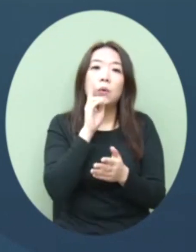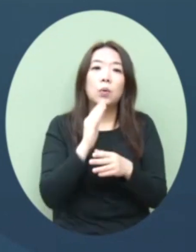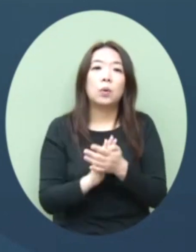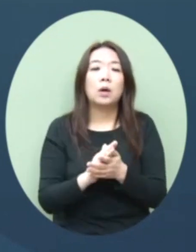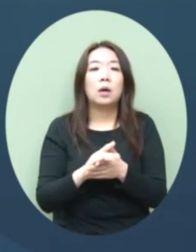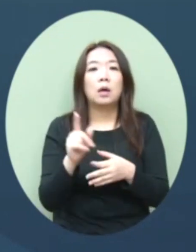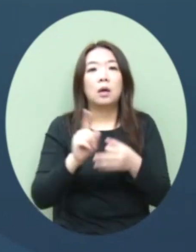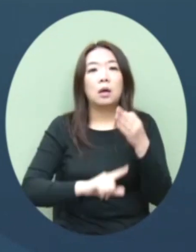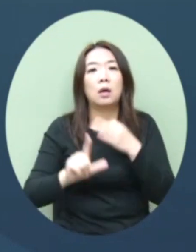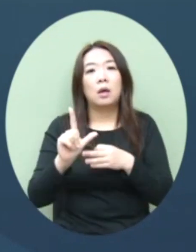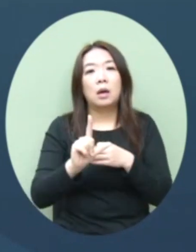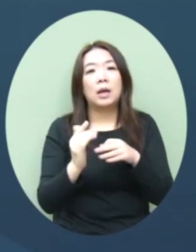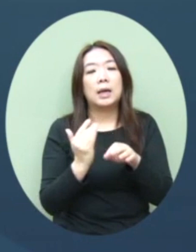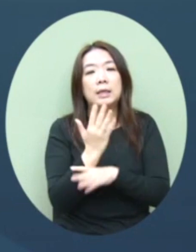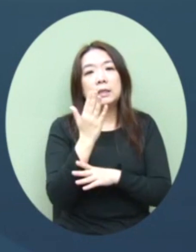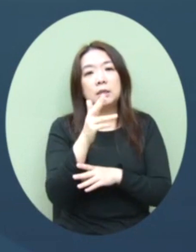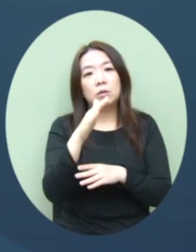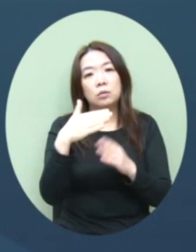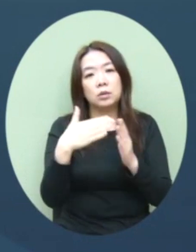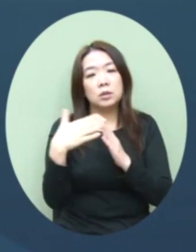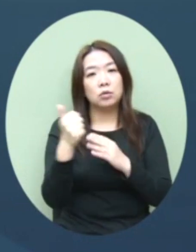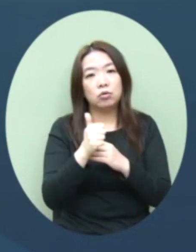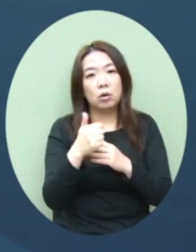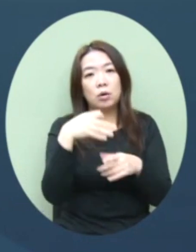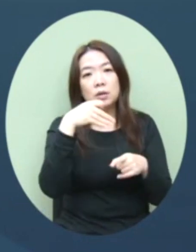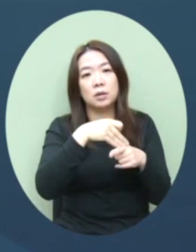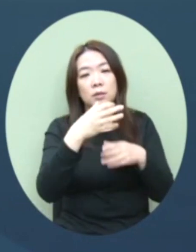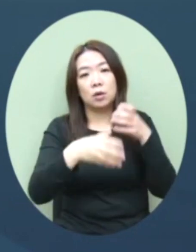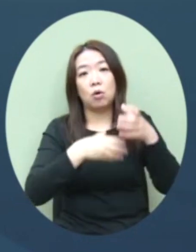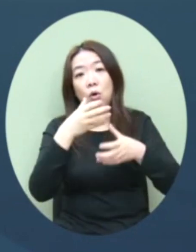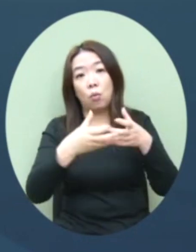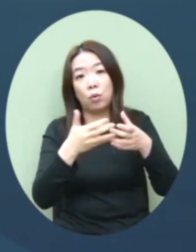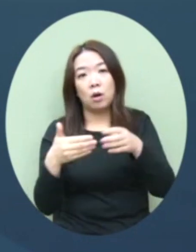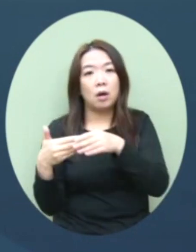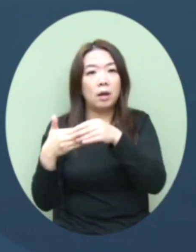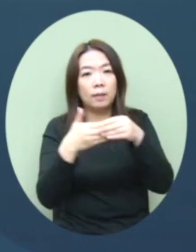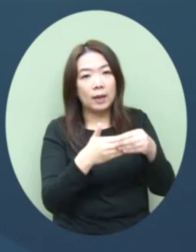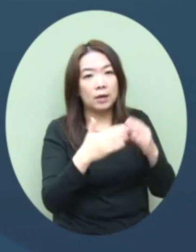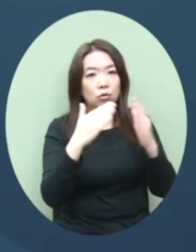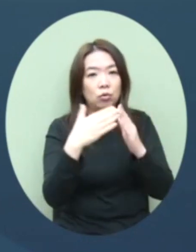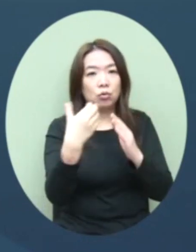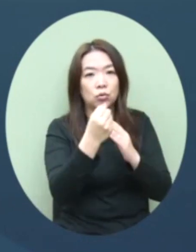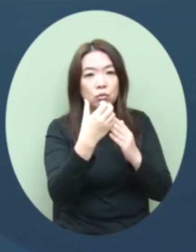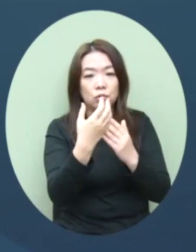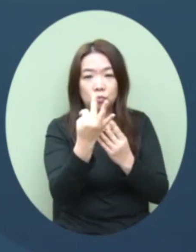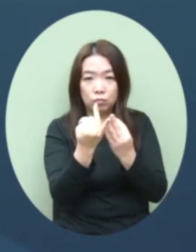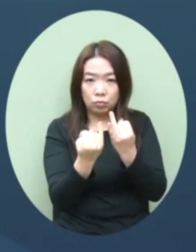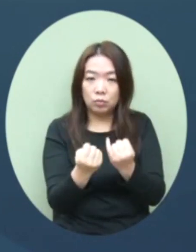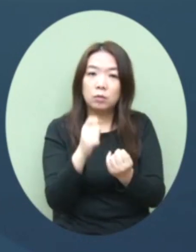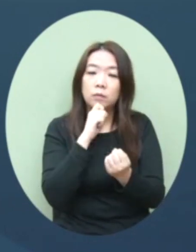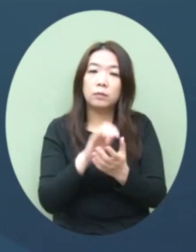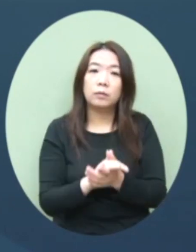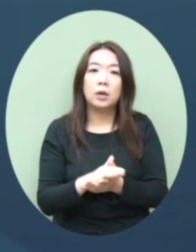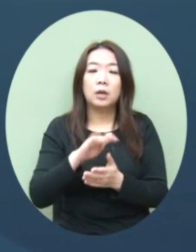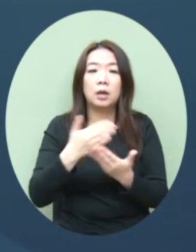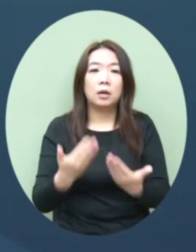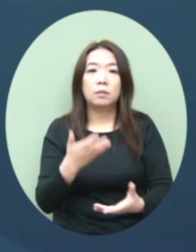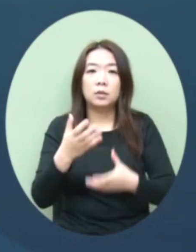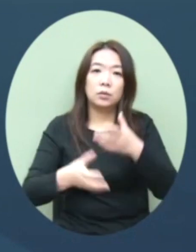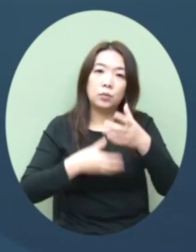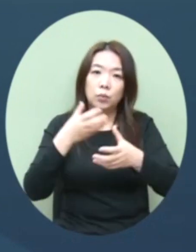長去到深圳開會的時候他帶了幾位局長去但是這次會議的